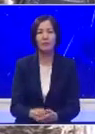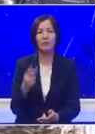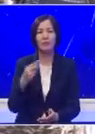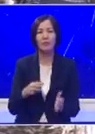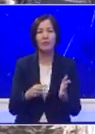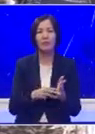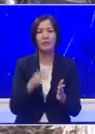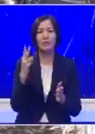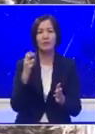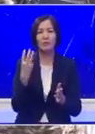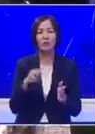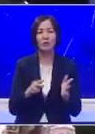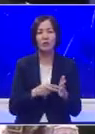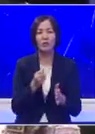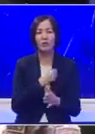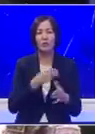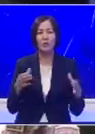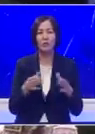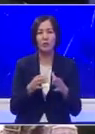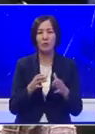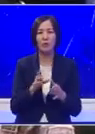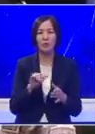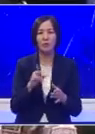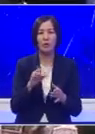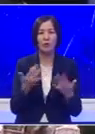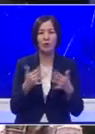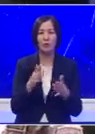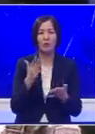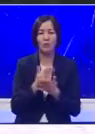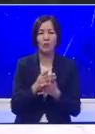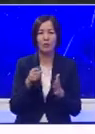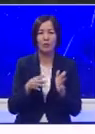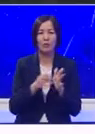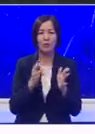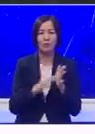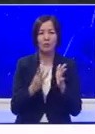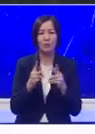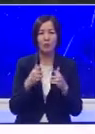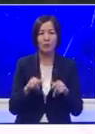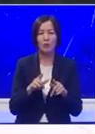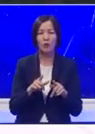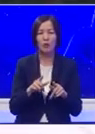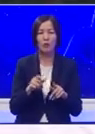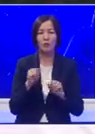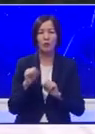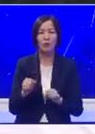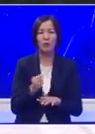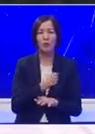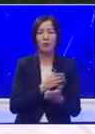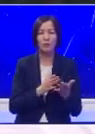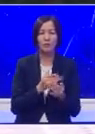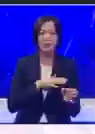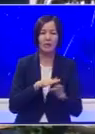28-де 237 әскери бөлімі Ұзынағаш ауылында орналасқан 1973 жылы құрылған мекемеде азаматтық қорғаныс жүйесінде қызмет